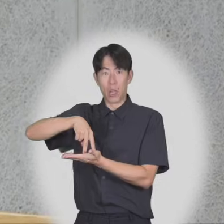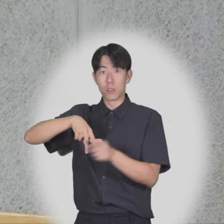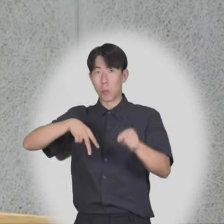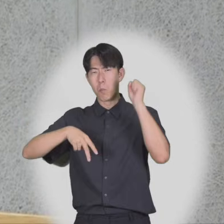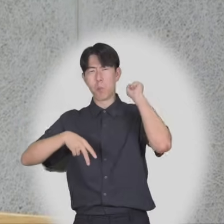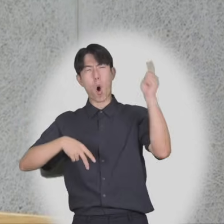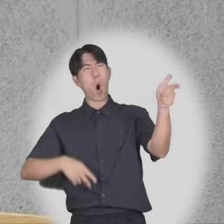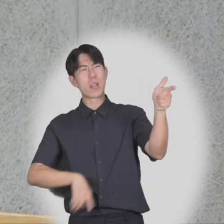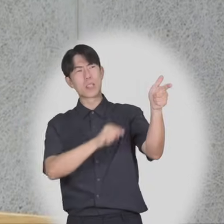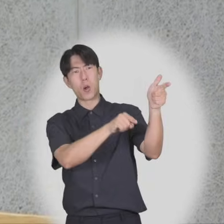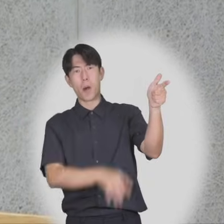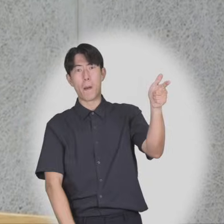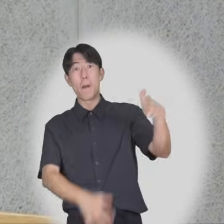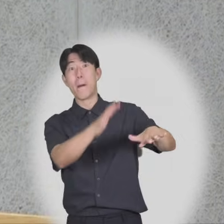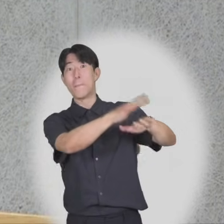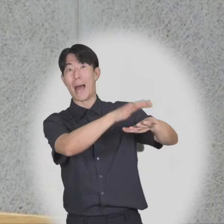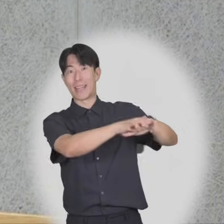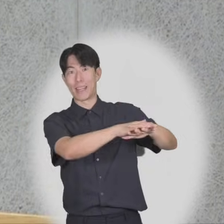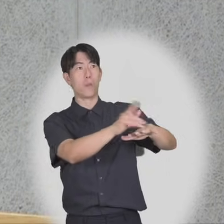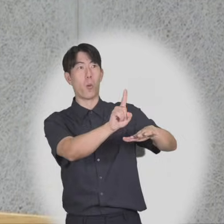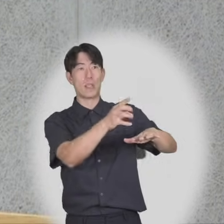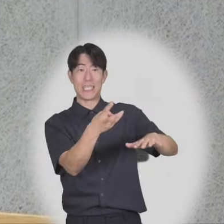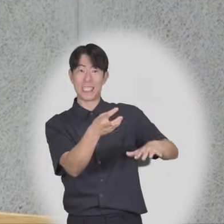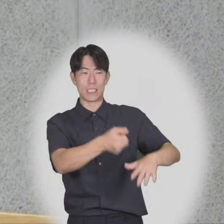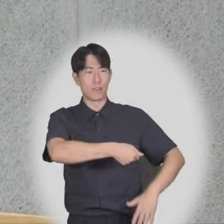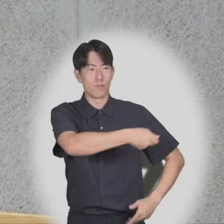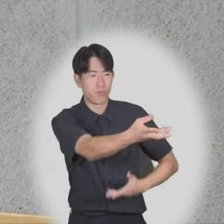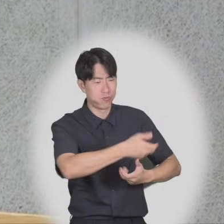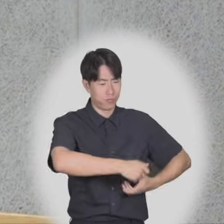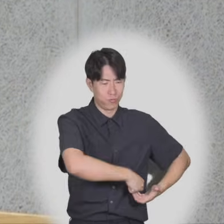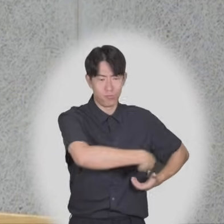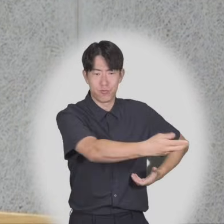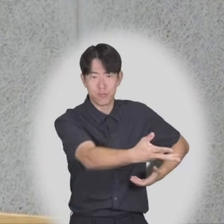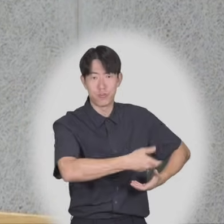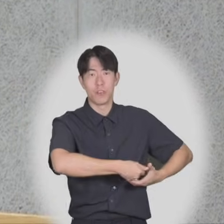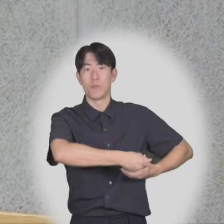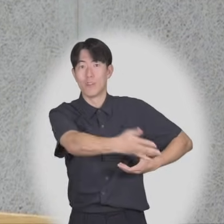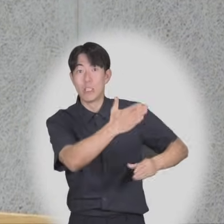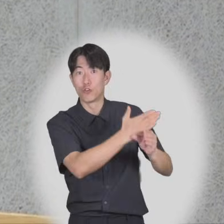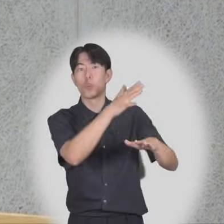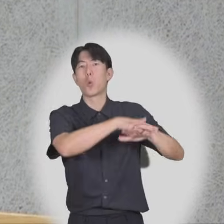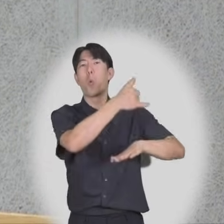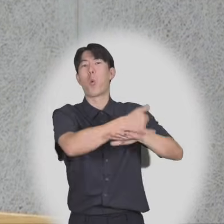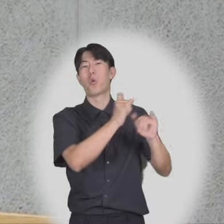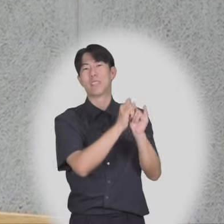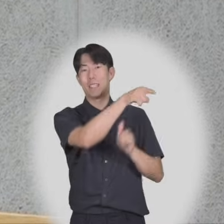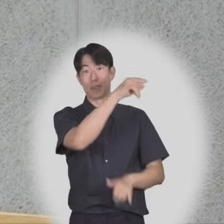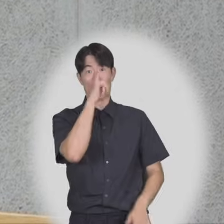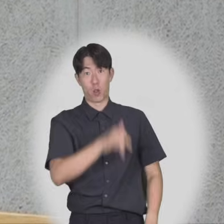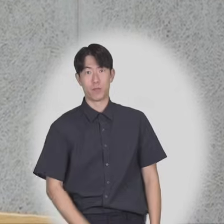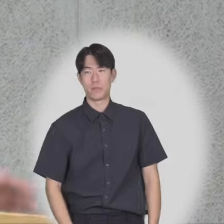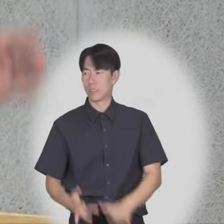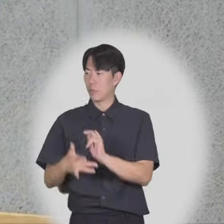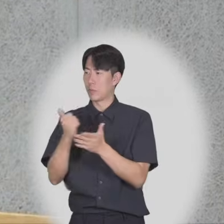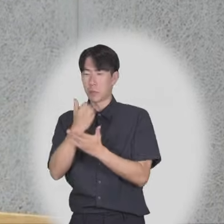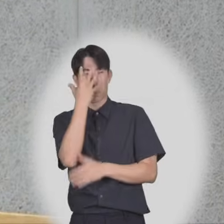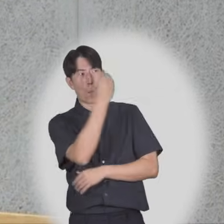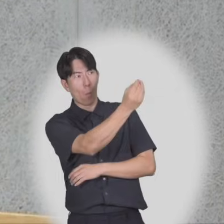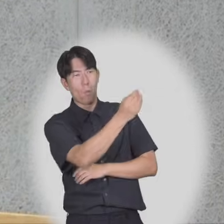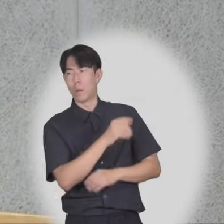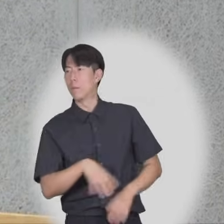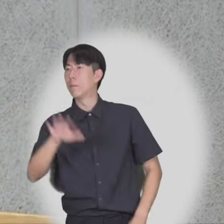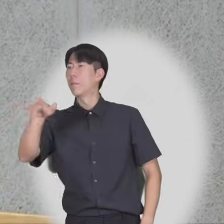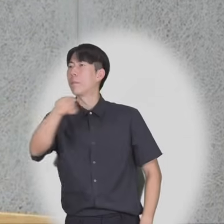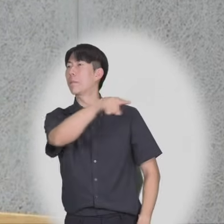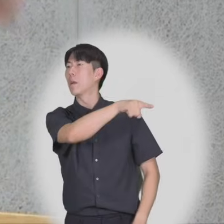저 멀리에서 이제 밭에 씨를 뿌리고 있는 농부가 있었던 것 같습니다. 예수님께서 아주 자연스럽게